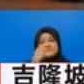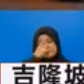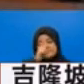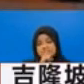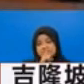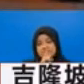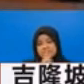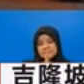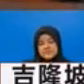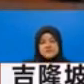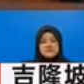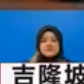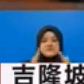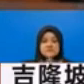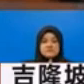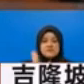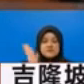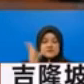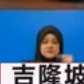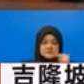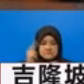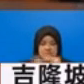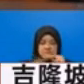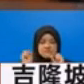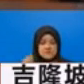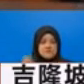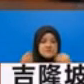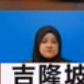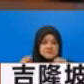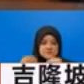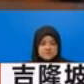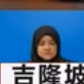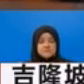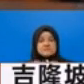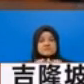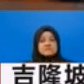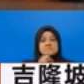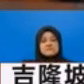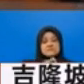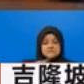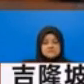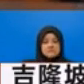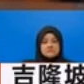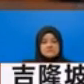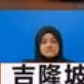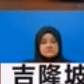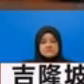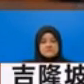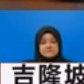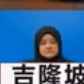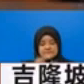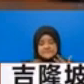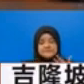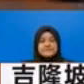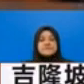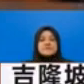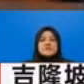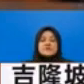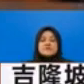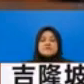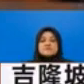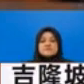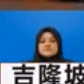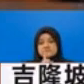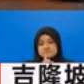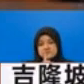函，指国会下议院决定在10月30号星期五早上9点到下午5点，在国会主要建筑物